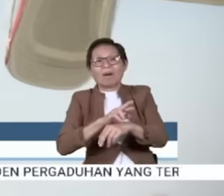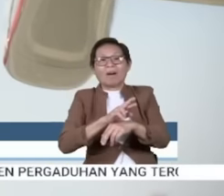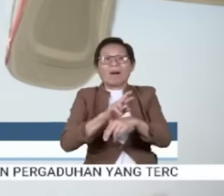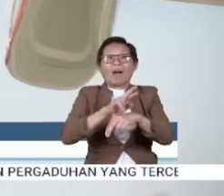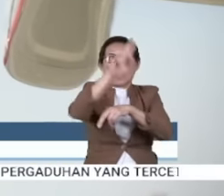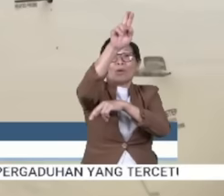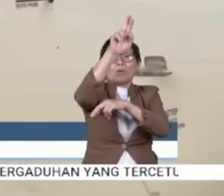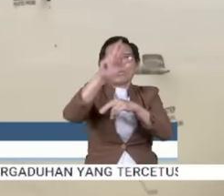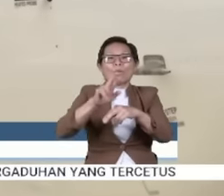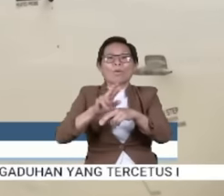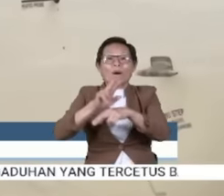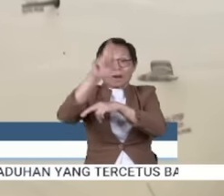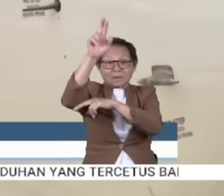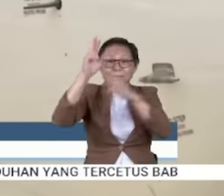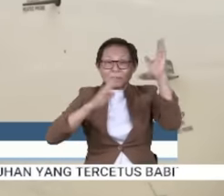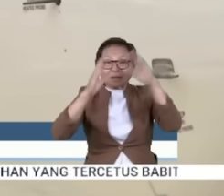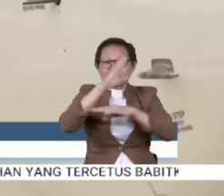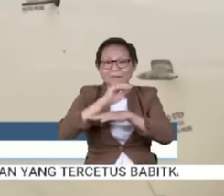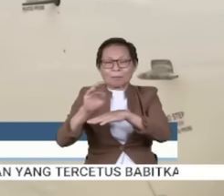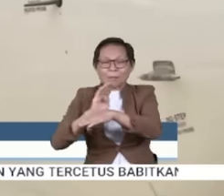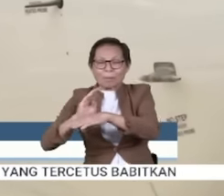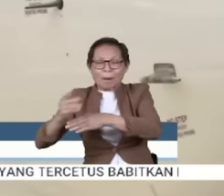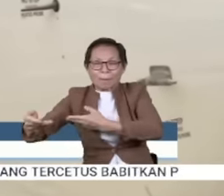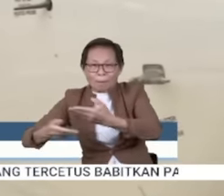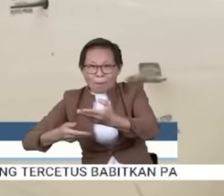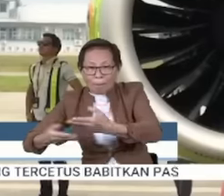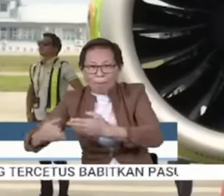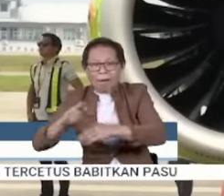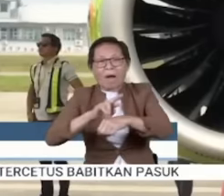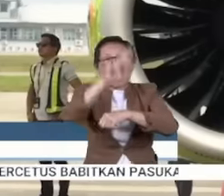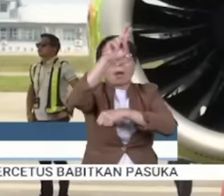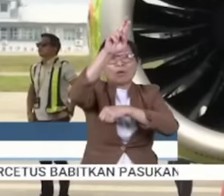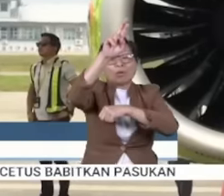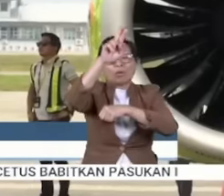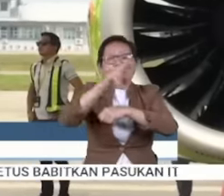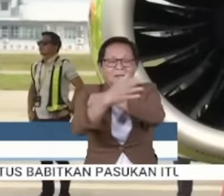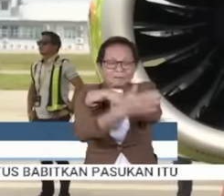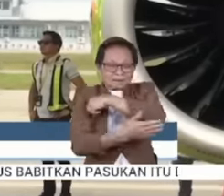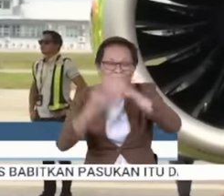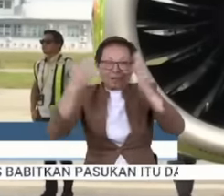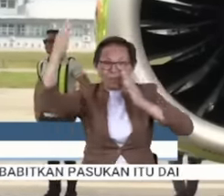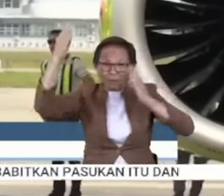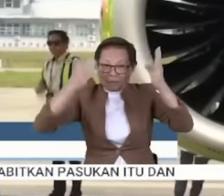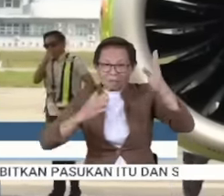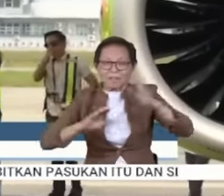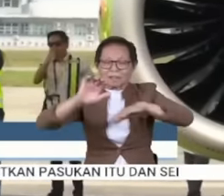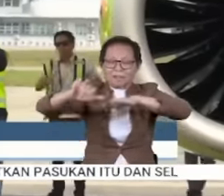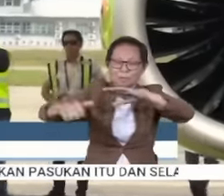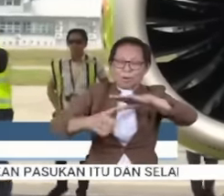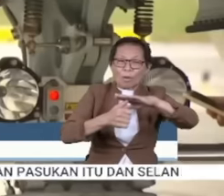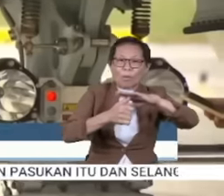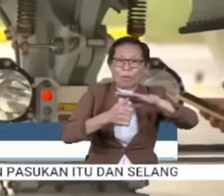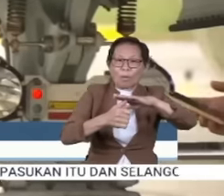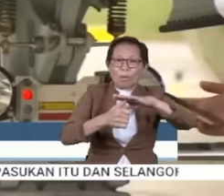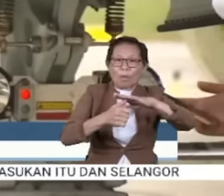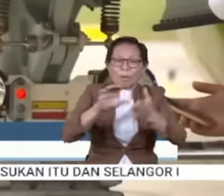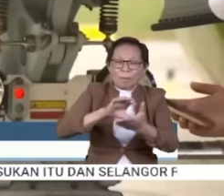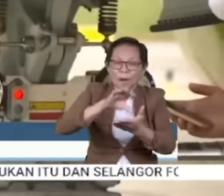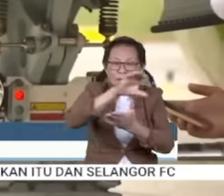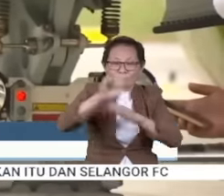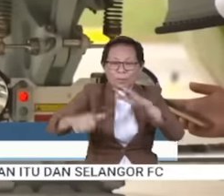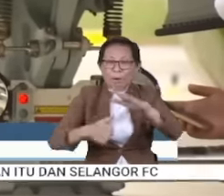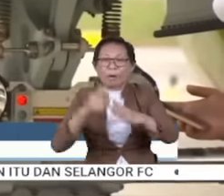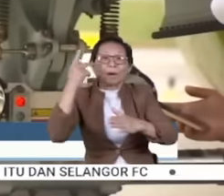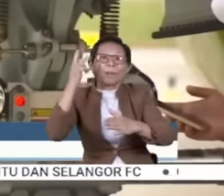angkasa Malaysia dan berbadan industri Ero angkasa negara Malaysia di bawah Kementerian pelaburan